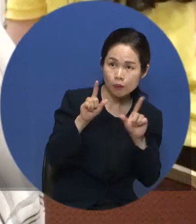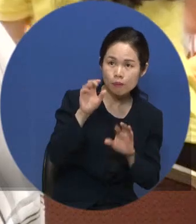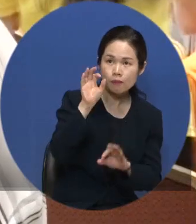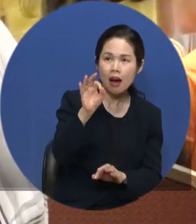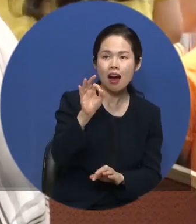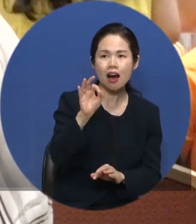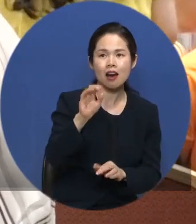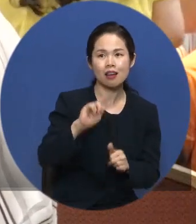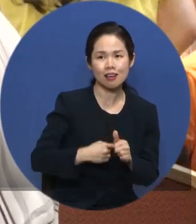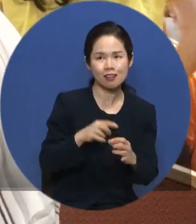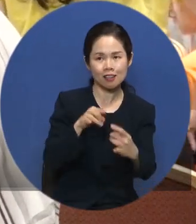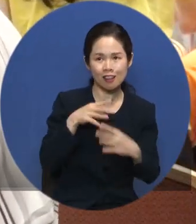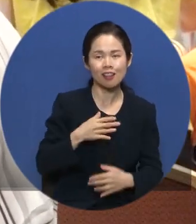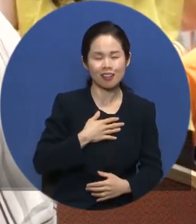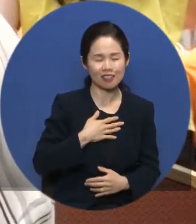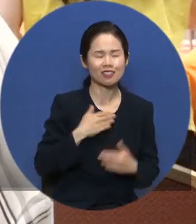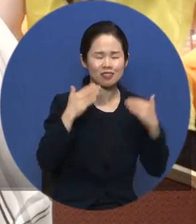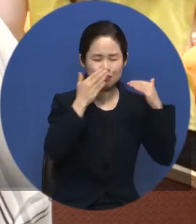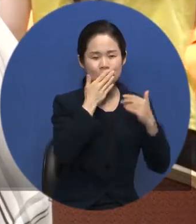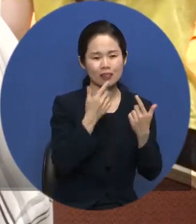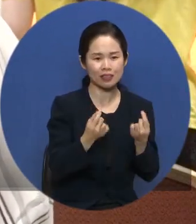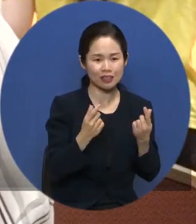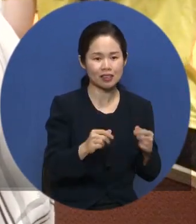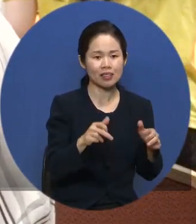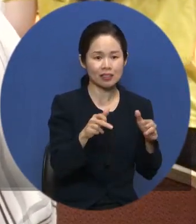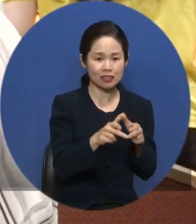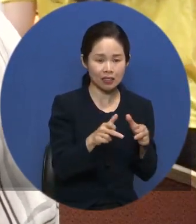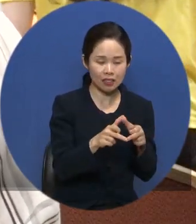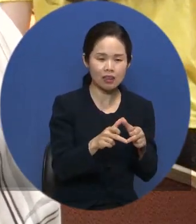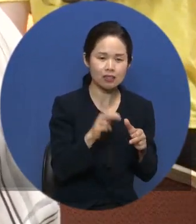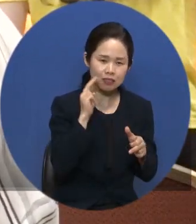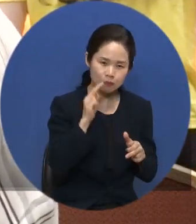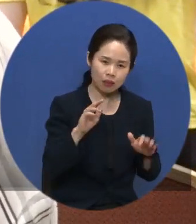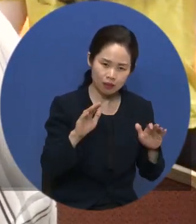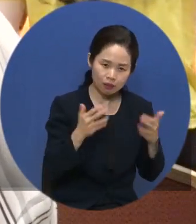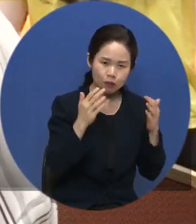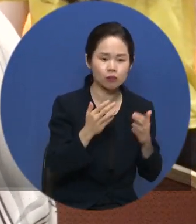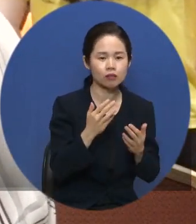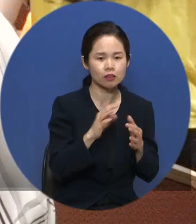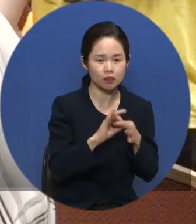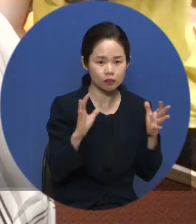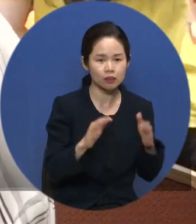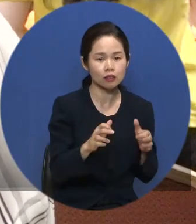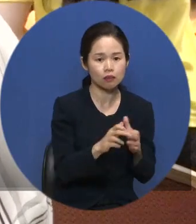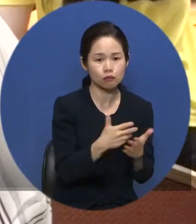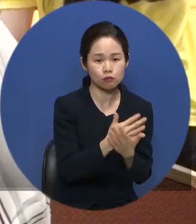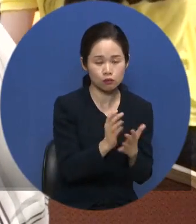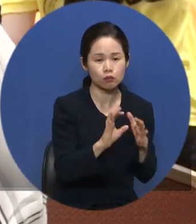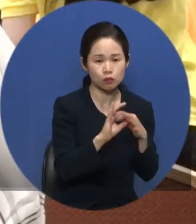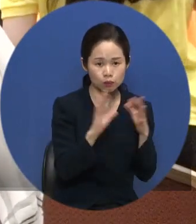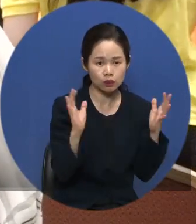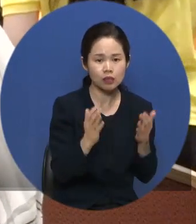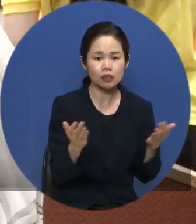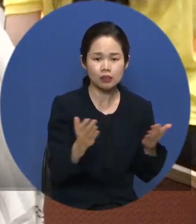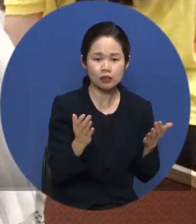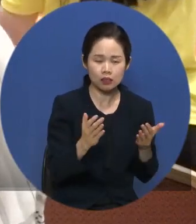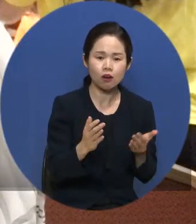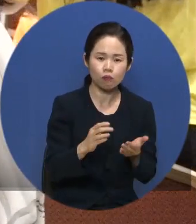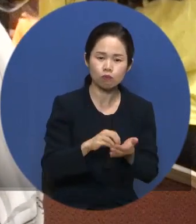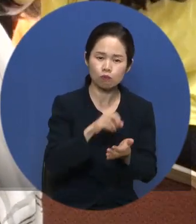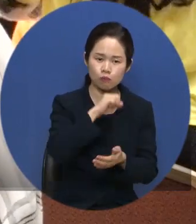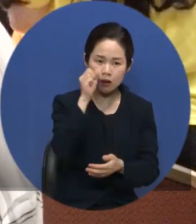그래서 장애 정도와 상관없이 장애 유형과 상관없이 직업은 꼭 가질 수 있고 발전할 수 있다는